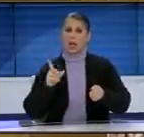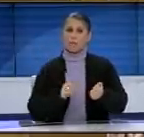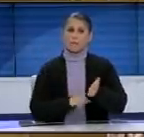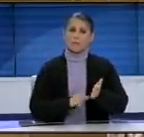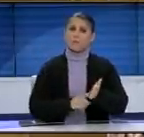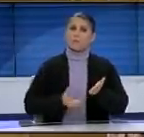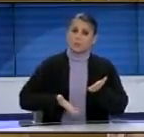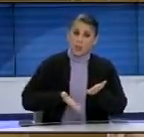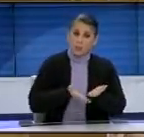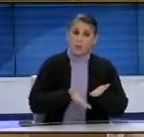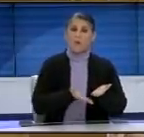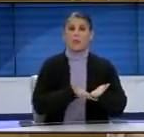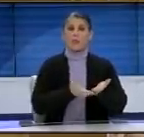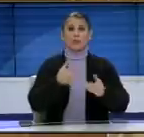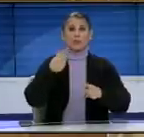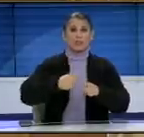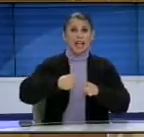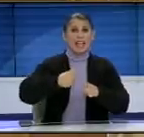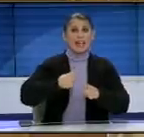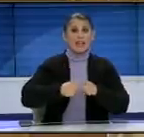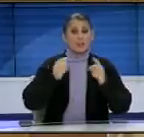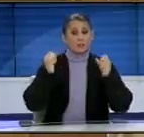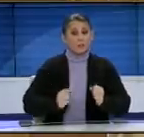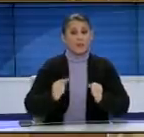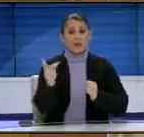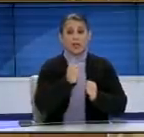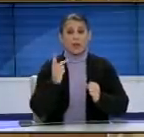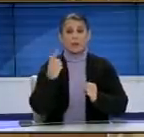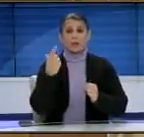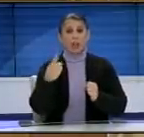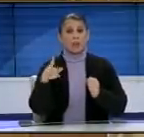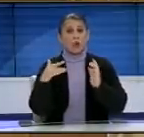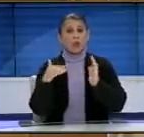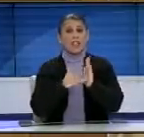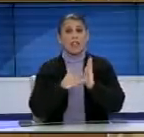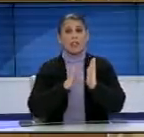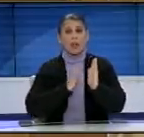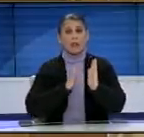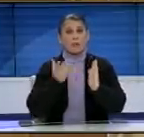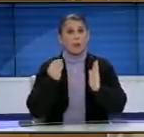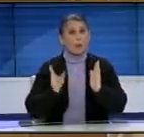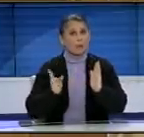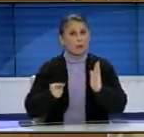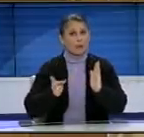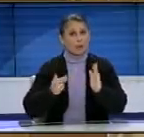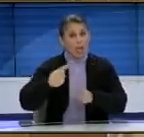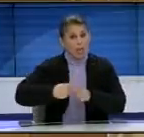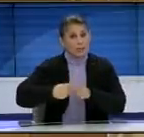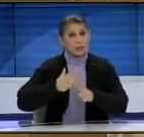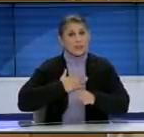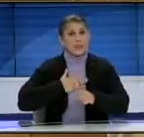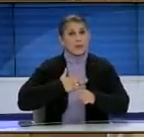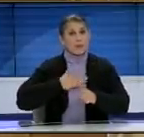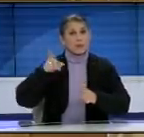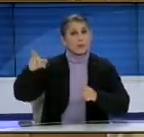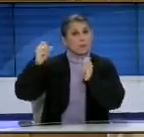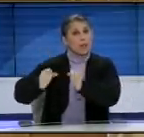προκειμένου να βοηθήσουν τα μέλη της ελληνικής κοινότητας που βρίσκονται σήμερα σε κίνδυνο.